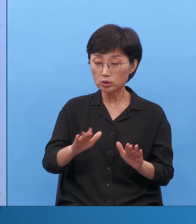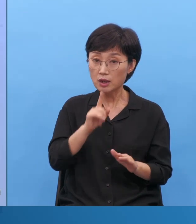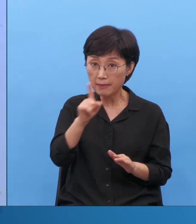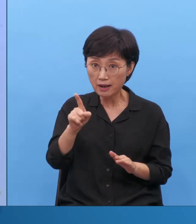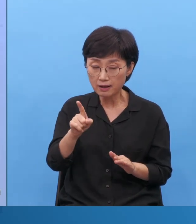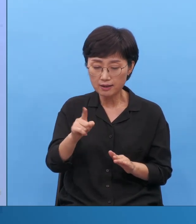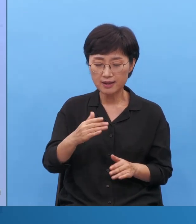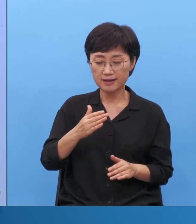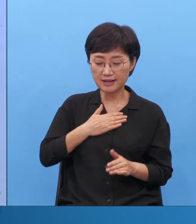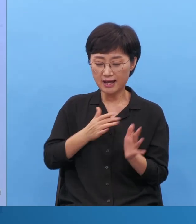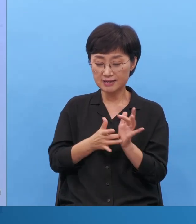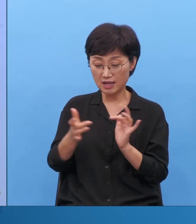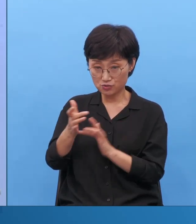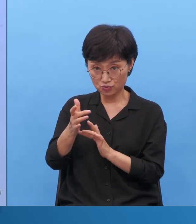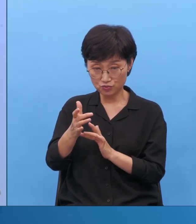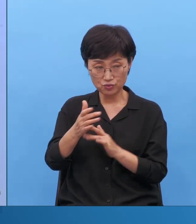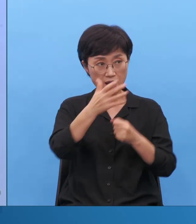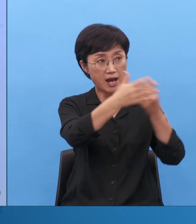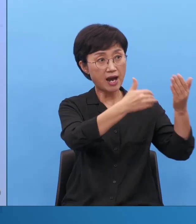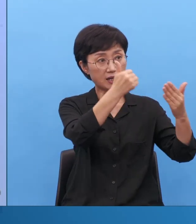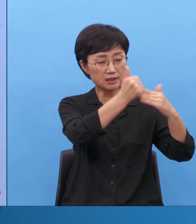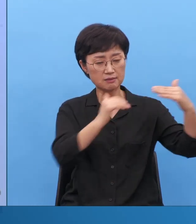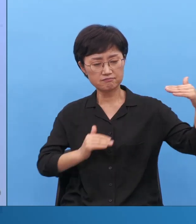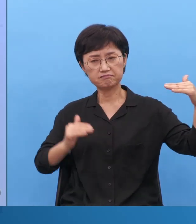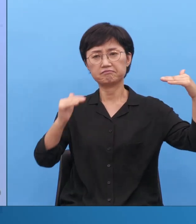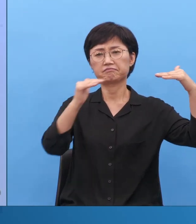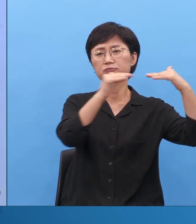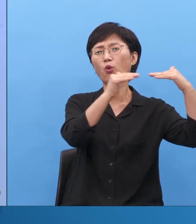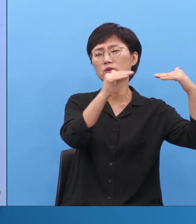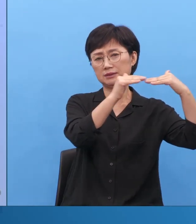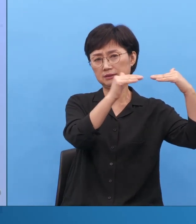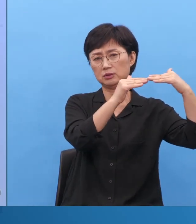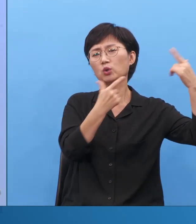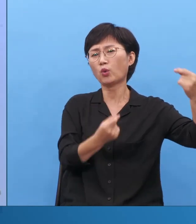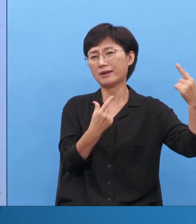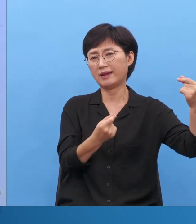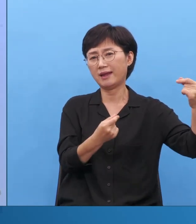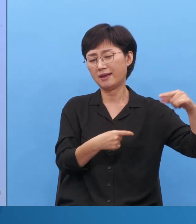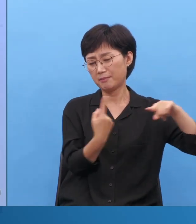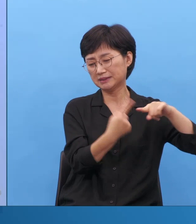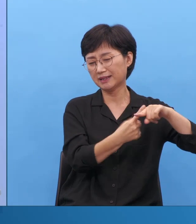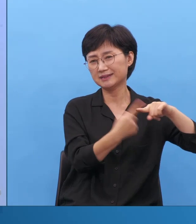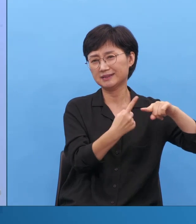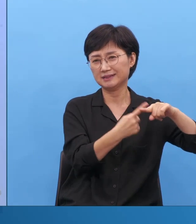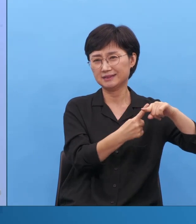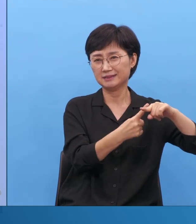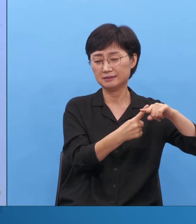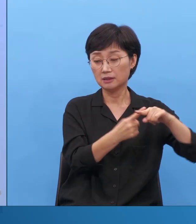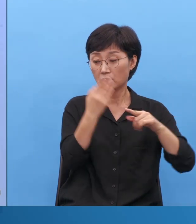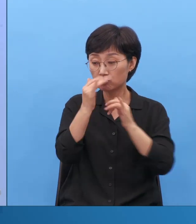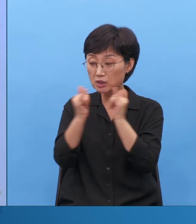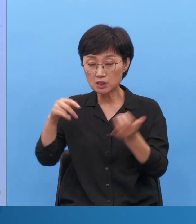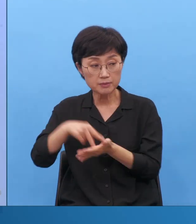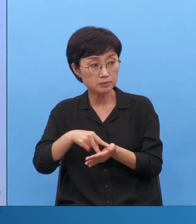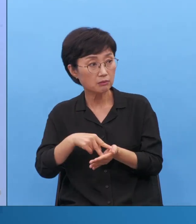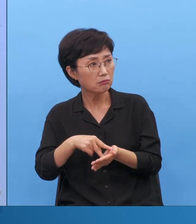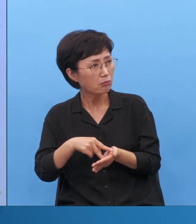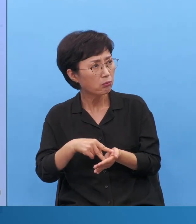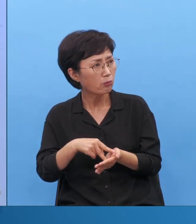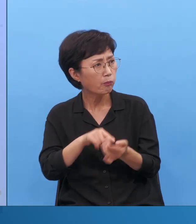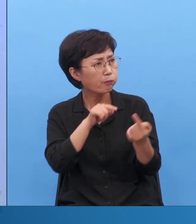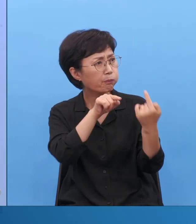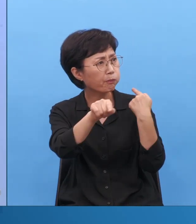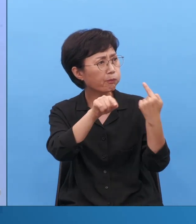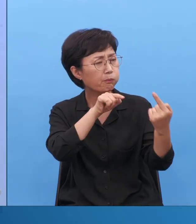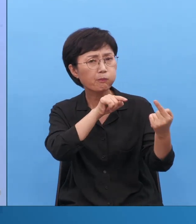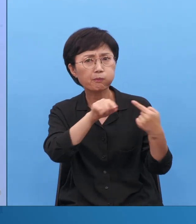today he says that I am 유대인이 too 깜짝 놀라고 working. 아니 이게 뭔 소리냐 말이야. I'm equal with God. So everybody was so astonished. They're asking, what does this mean? 그리스도를